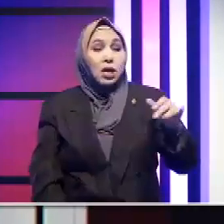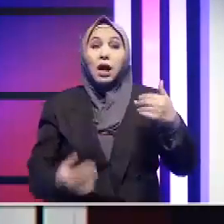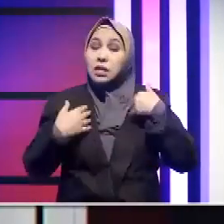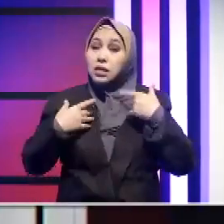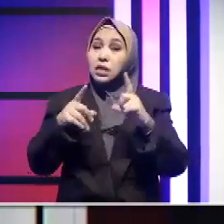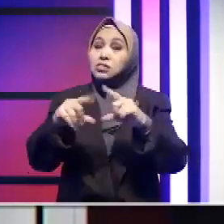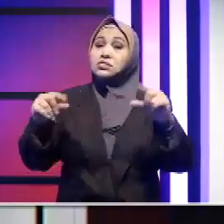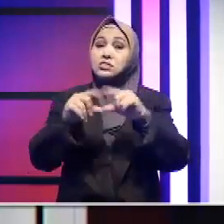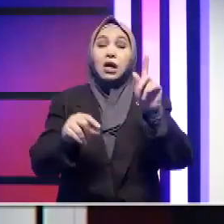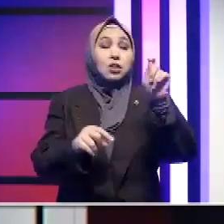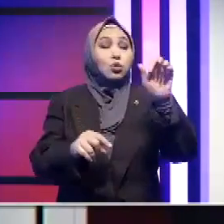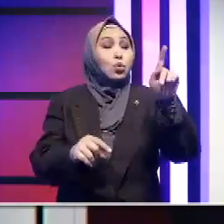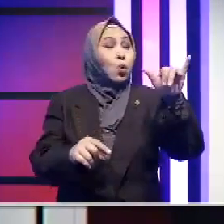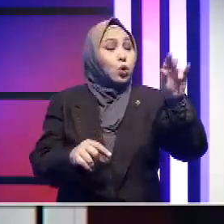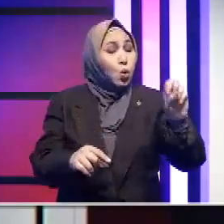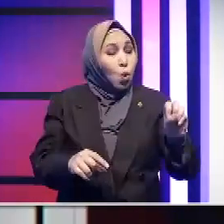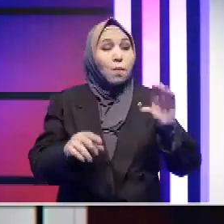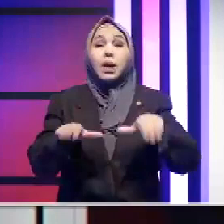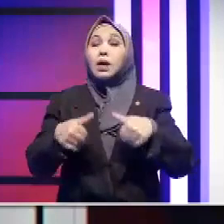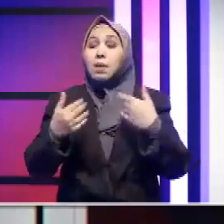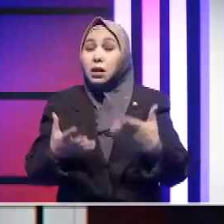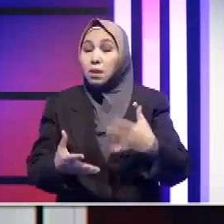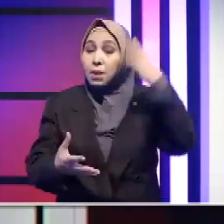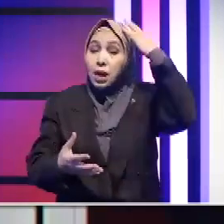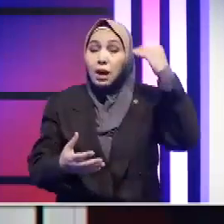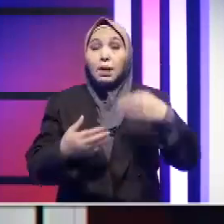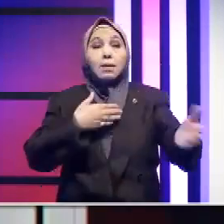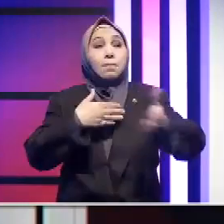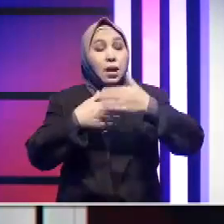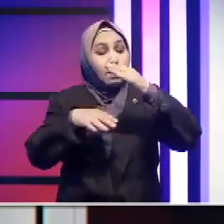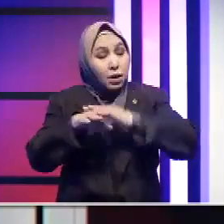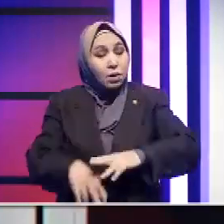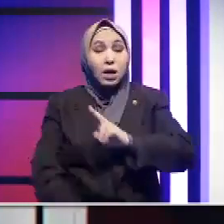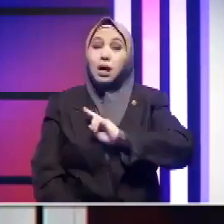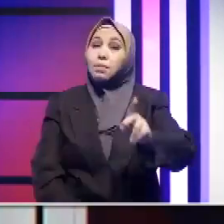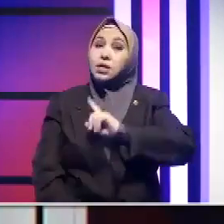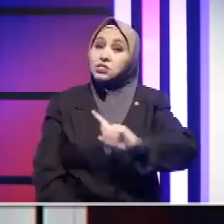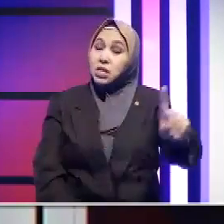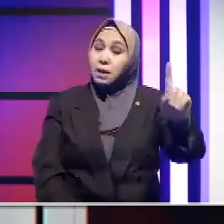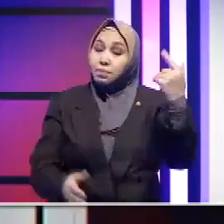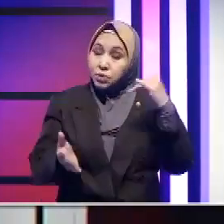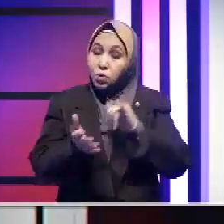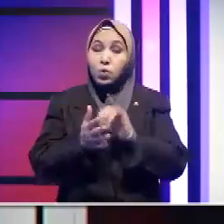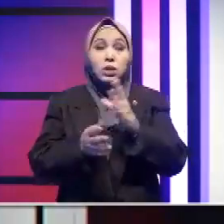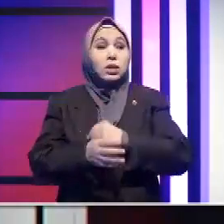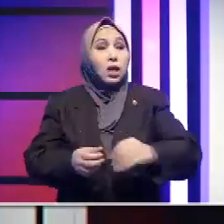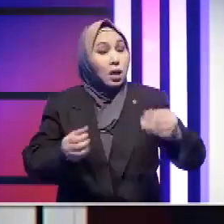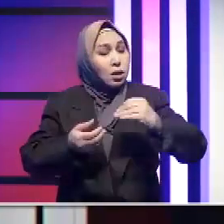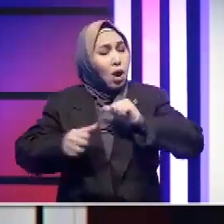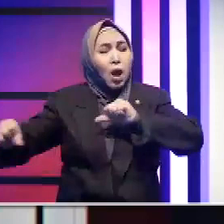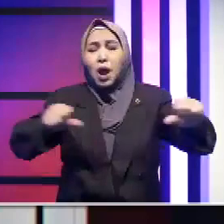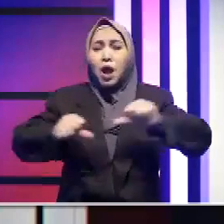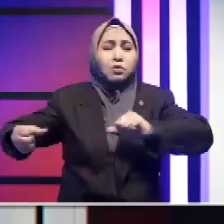Tokyo Bagaimana pengalaman kembali kepada agama Fitrah kepada agama Islam istri dan aktif menyampaikan